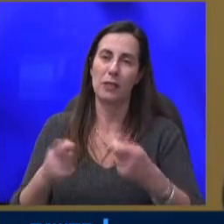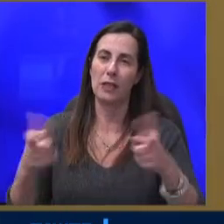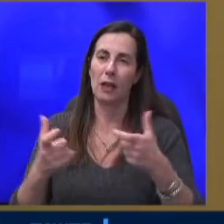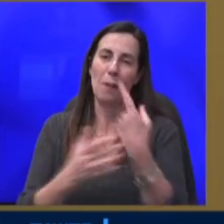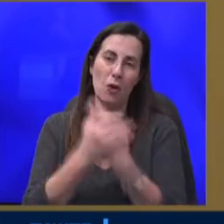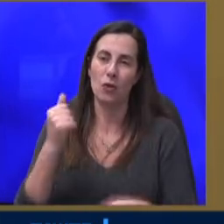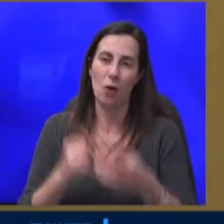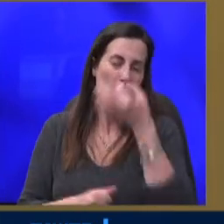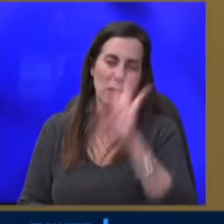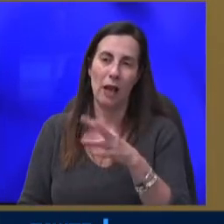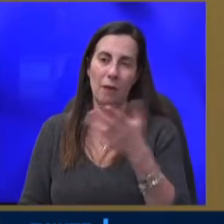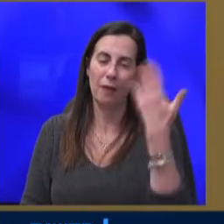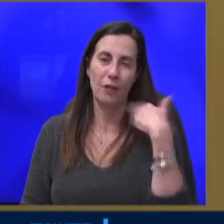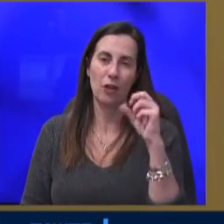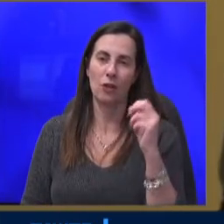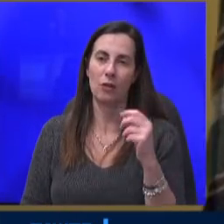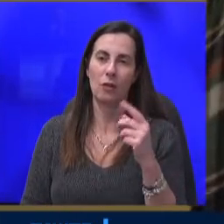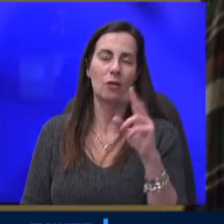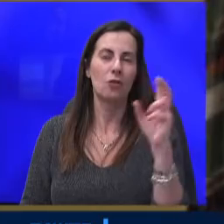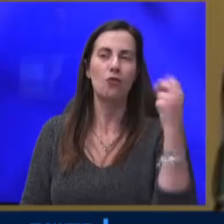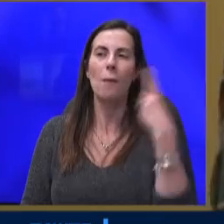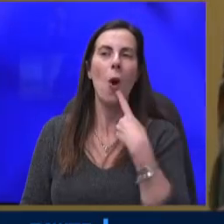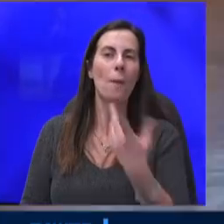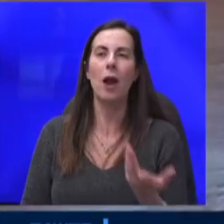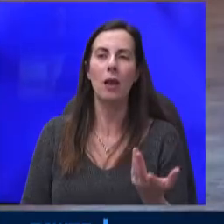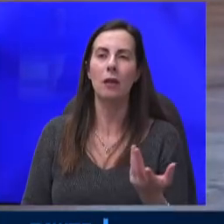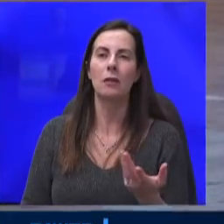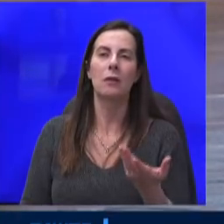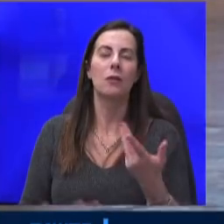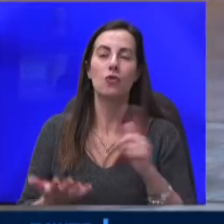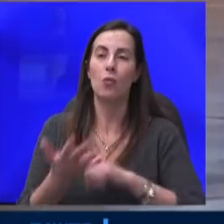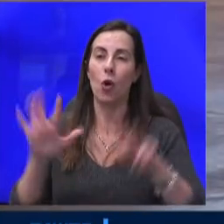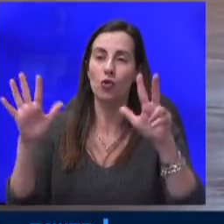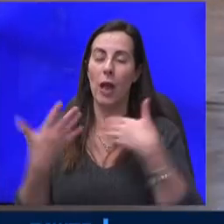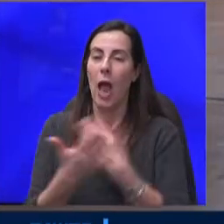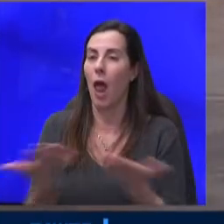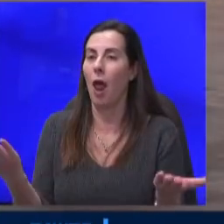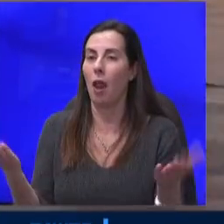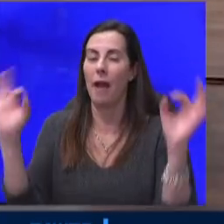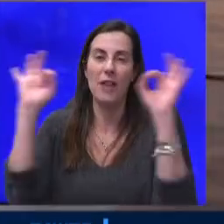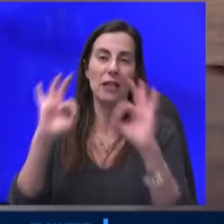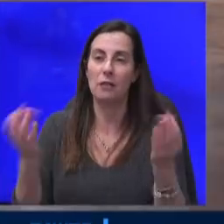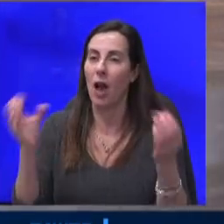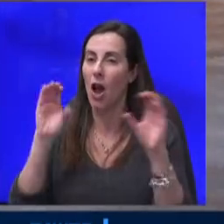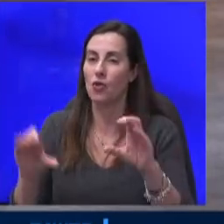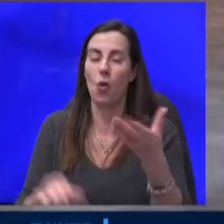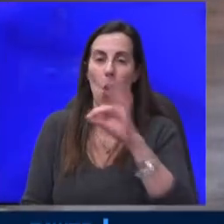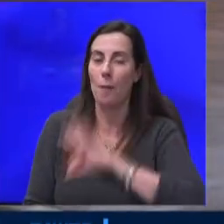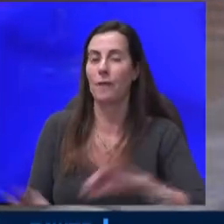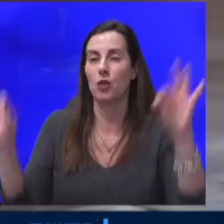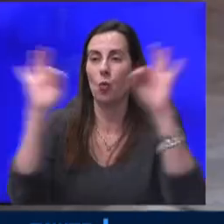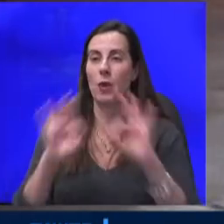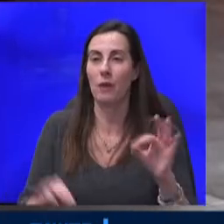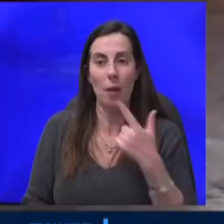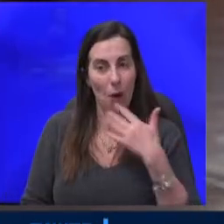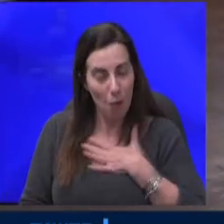שבועיים. מה הוא אמר לך? הוא אמר לי שכבר 8 חודשים אין לו השקעה, שקל אחד זה לא מכניס. אמרתי לו, בוא אני אלך לקראתך